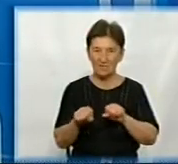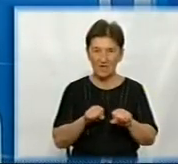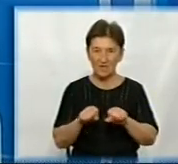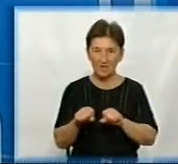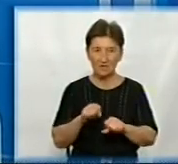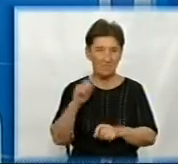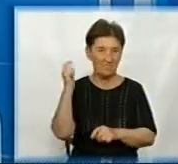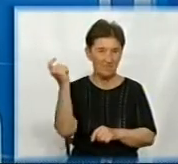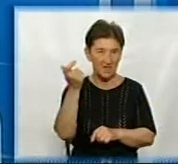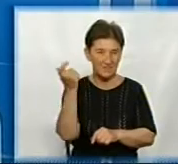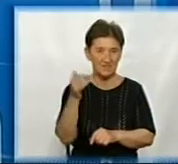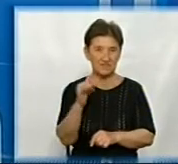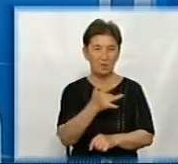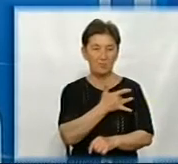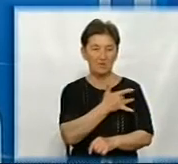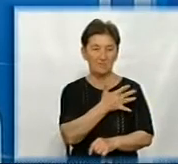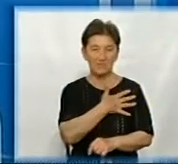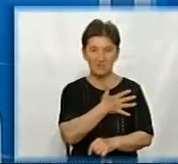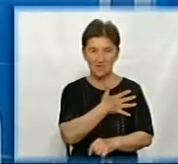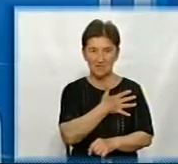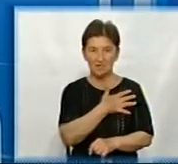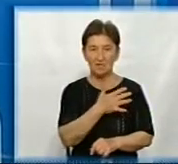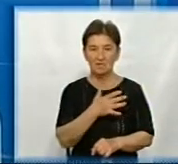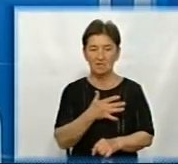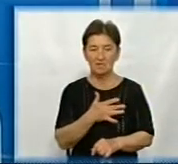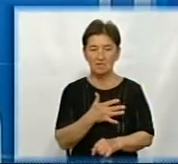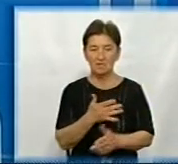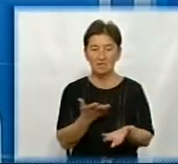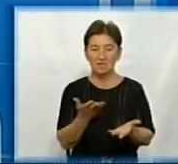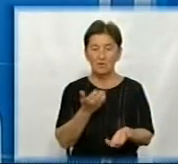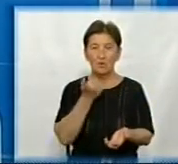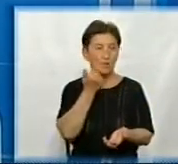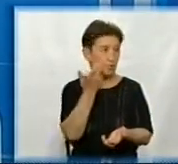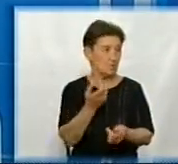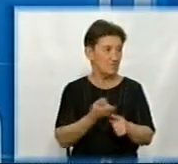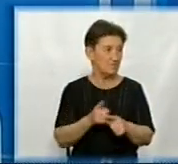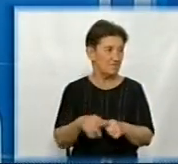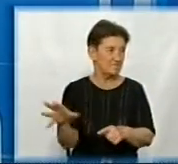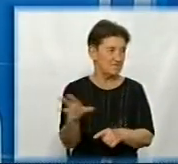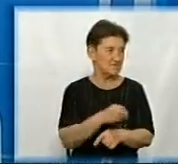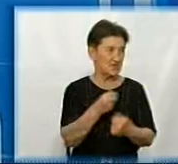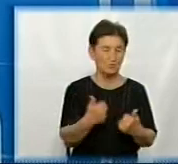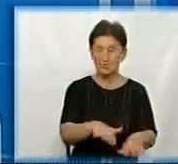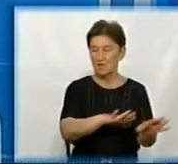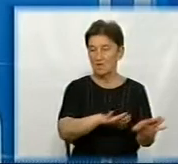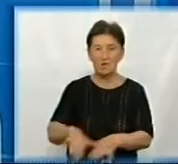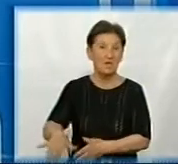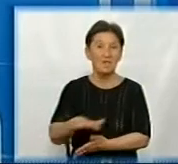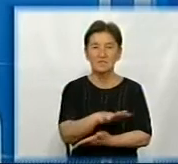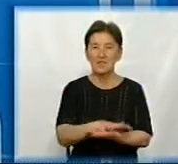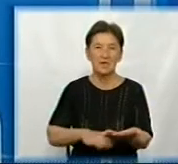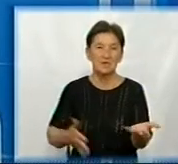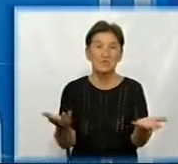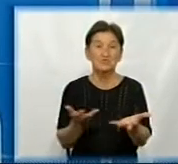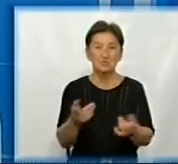управління власності та приватизації комунального майна. Слухайте, коли це все мине? Чим ви далі будете займатися?